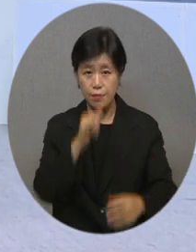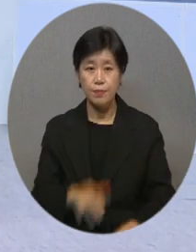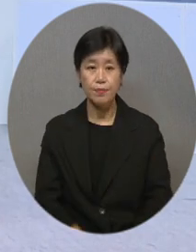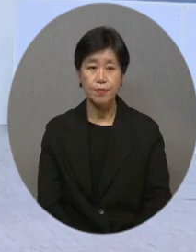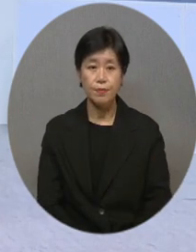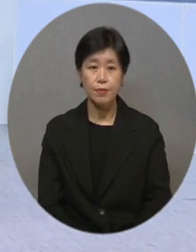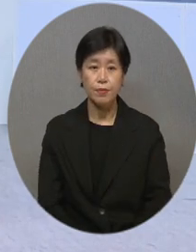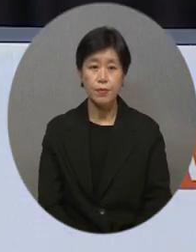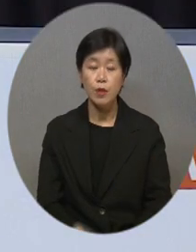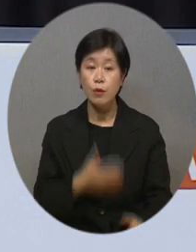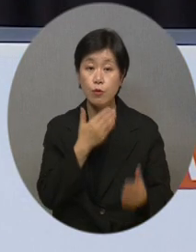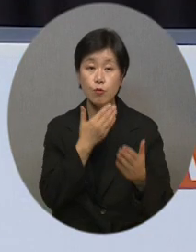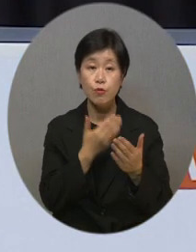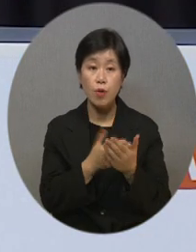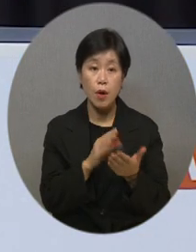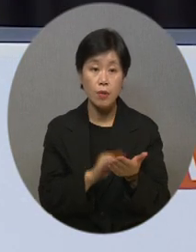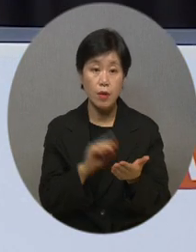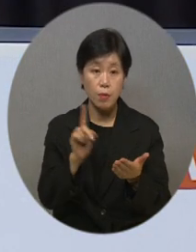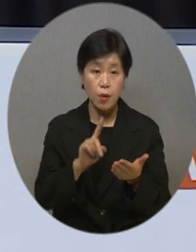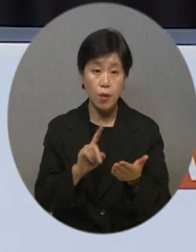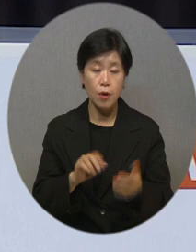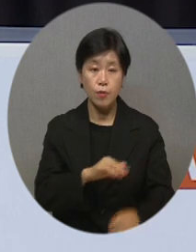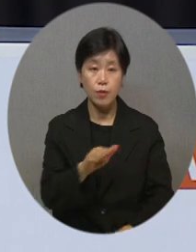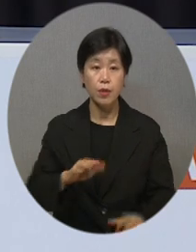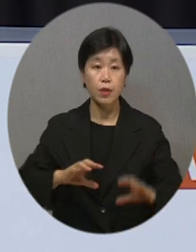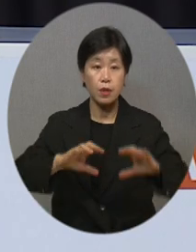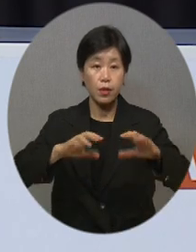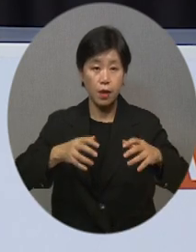현안입니다. 우리나라의 합계 출산율이